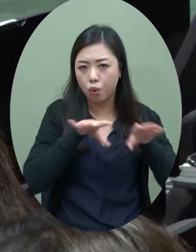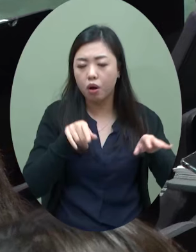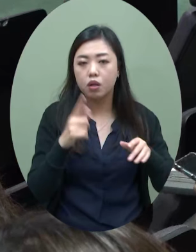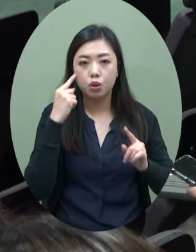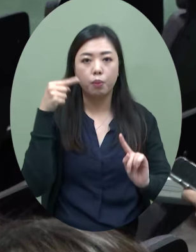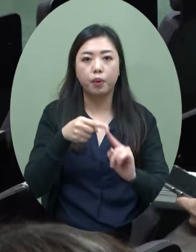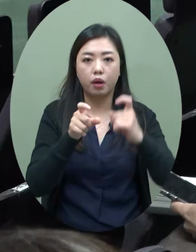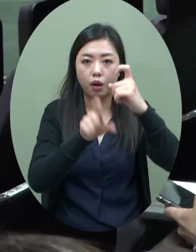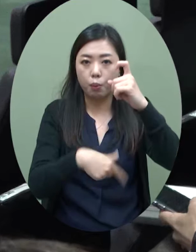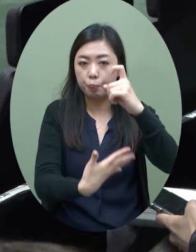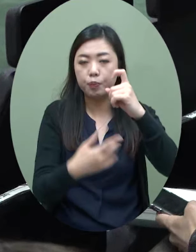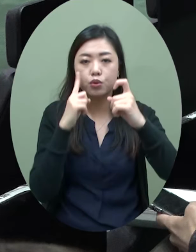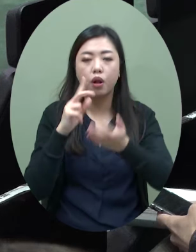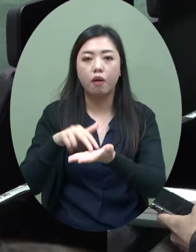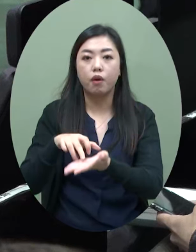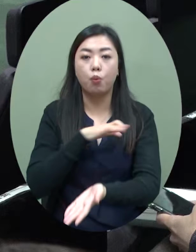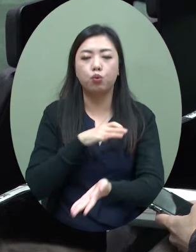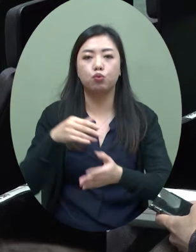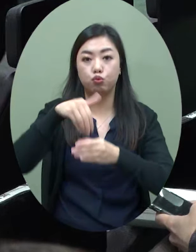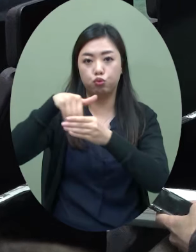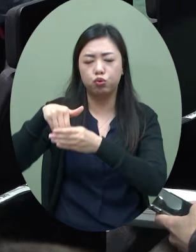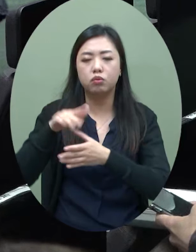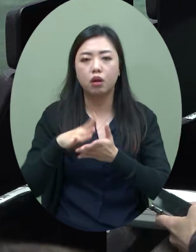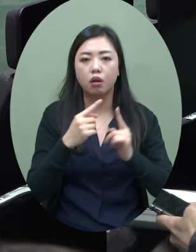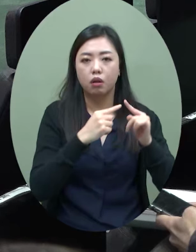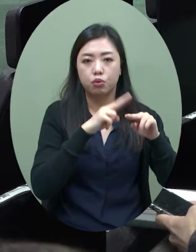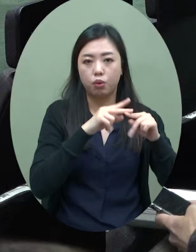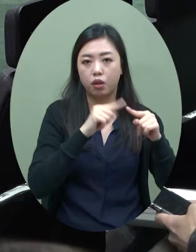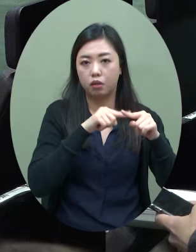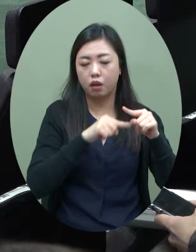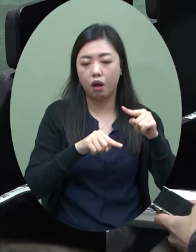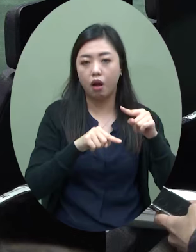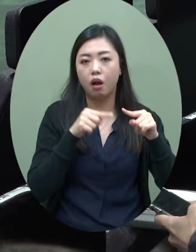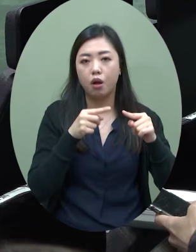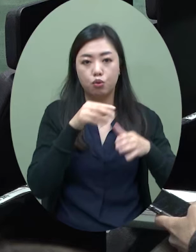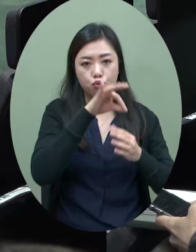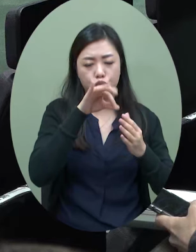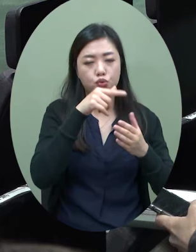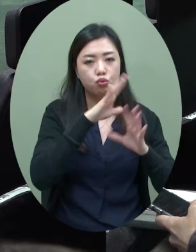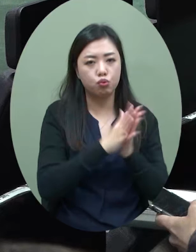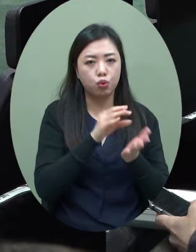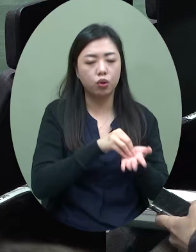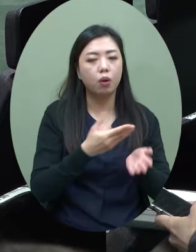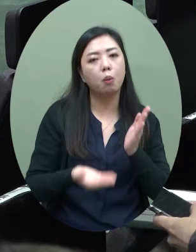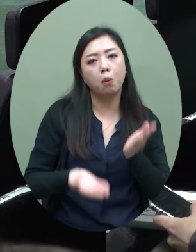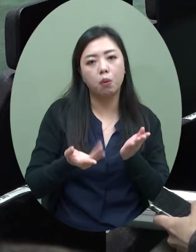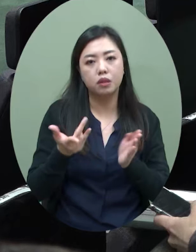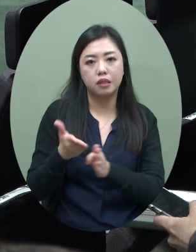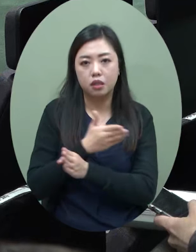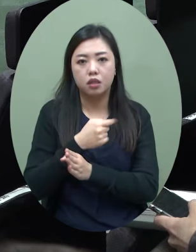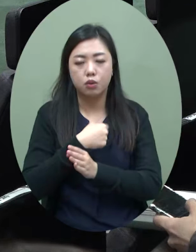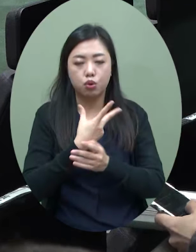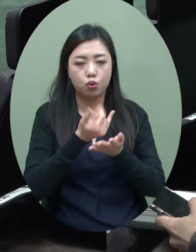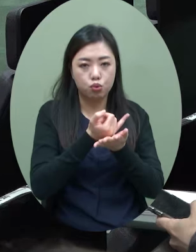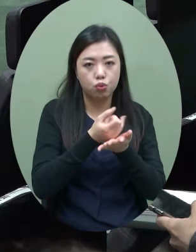以9月5日咧就舉行立法會選舉。咁但係如果按人大嘅決定咧，事前可能仲需要有選委會啊、資格審查委員會啊。咁